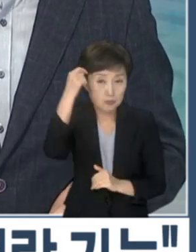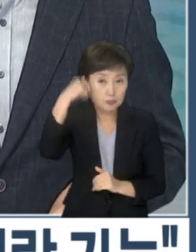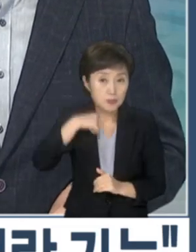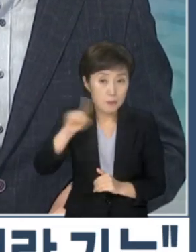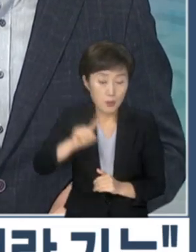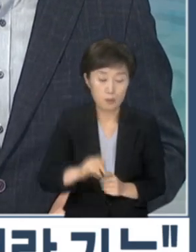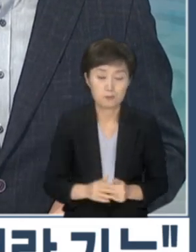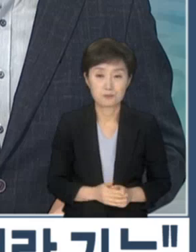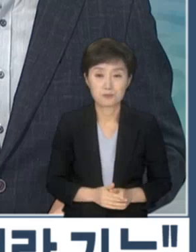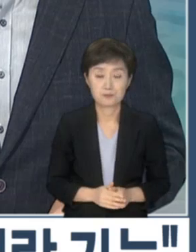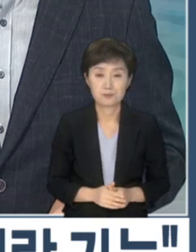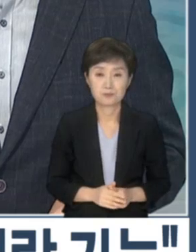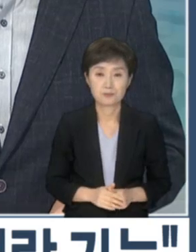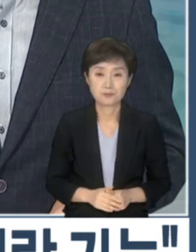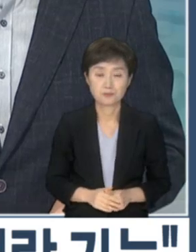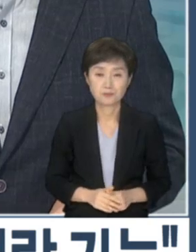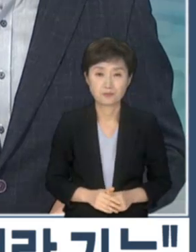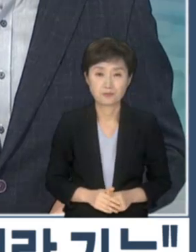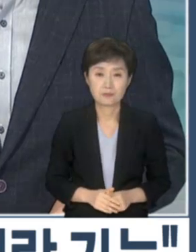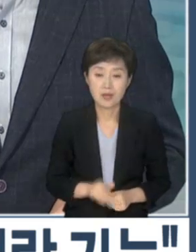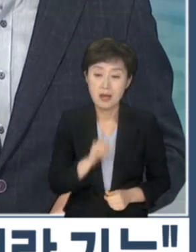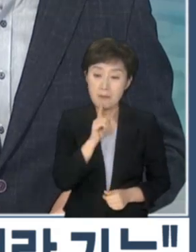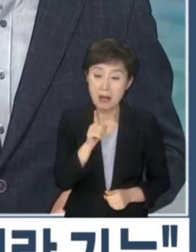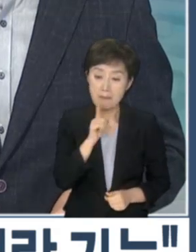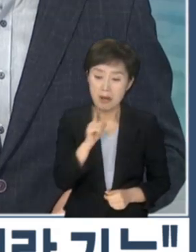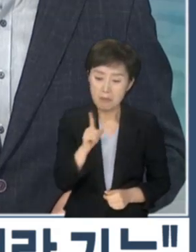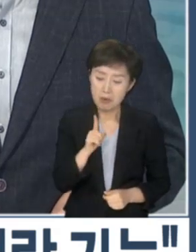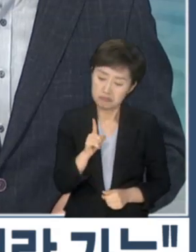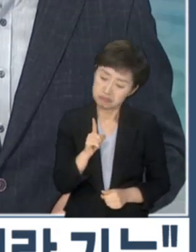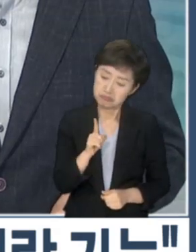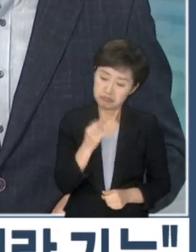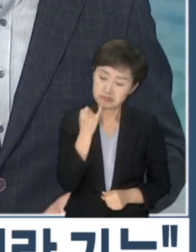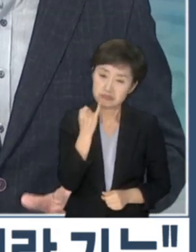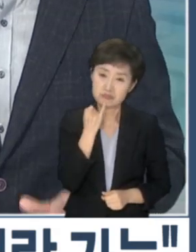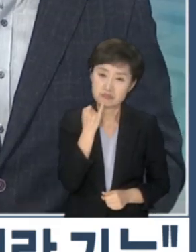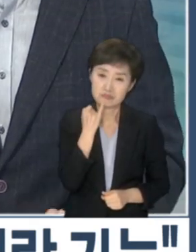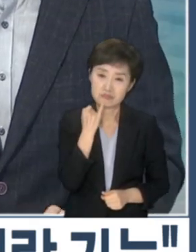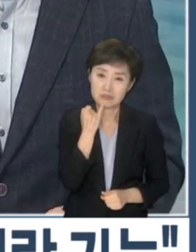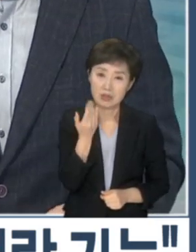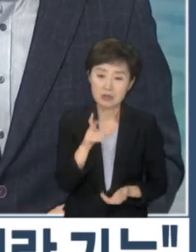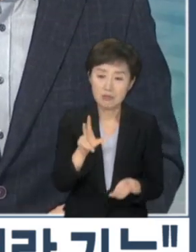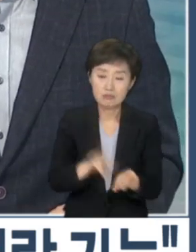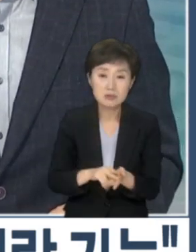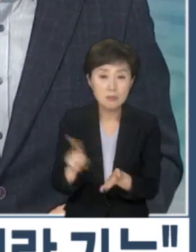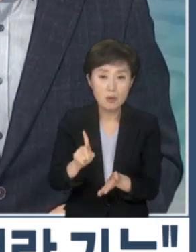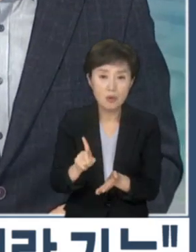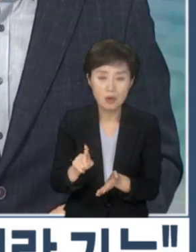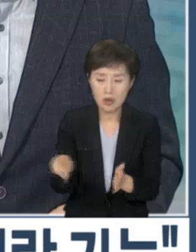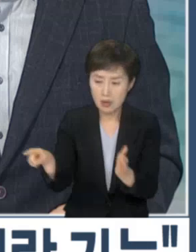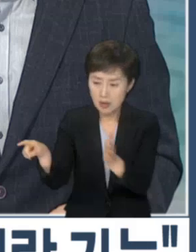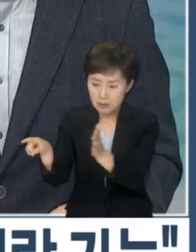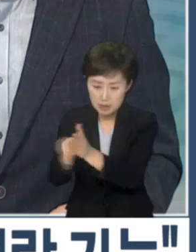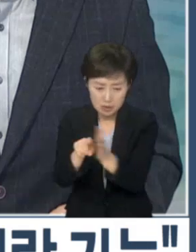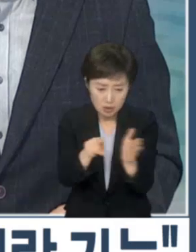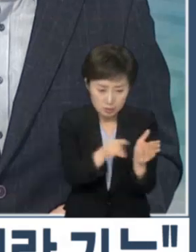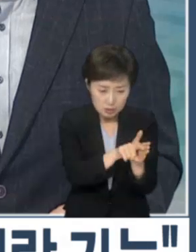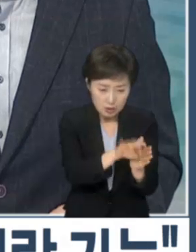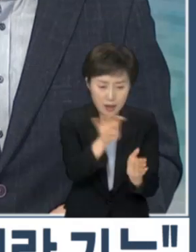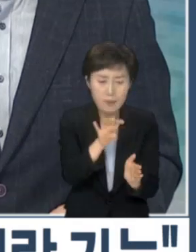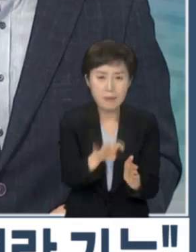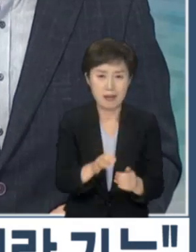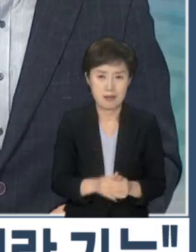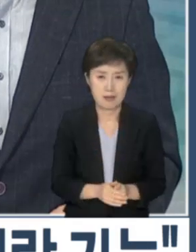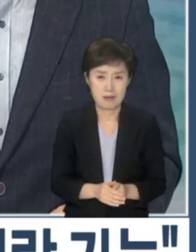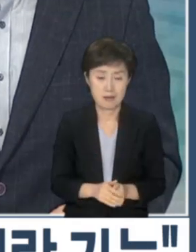말씀은 뭐 그럴듯하게 하시는데요. 문제는 믿을 사람이 없다 이겁니다.